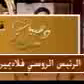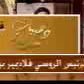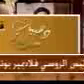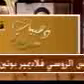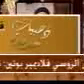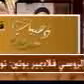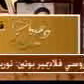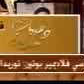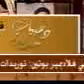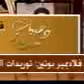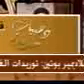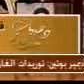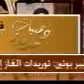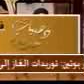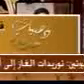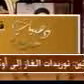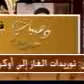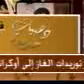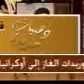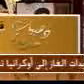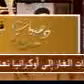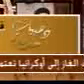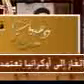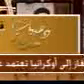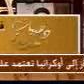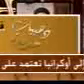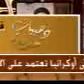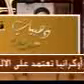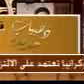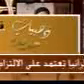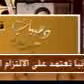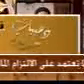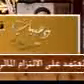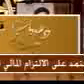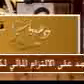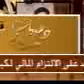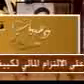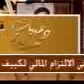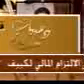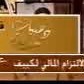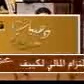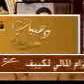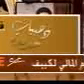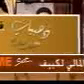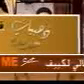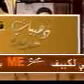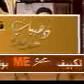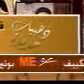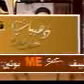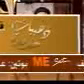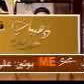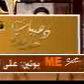لا فينا حد بيبيع خبز، ولا احنا ويانا فلوس نجيب خبز واحنا في البرية.